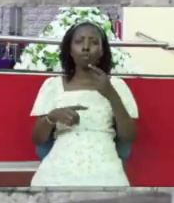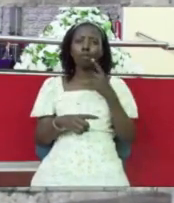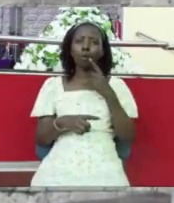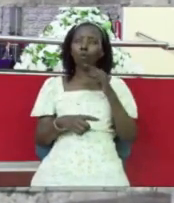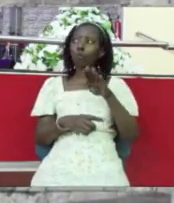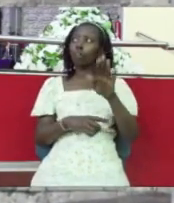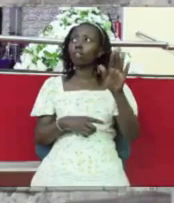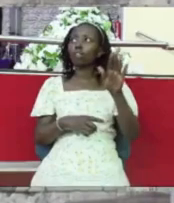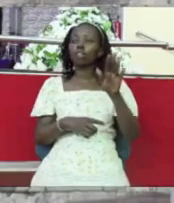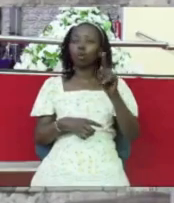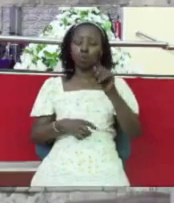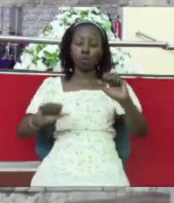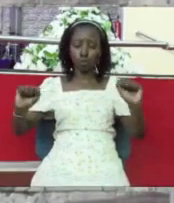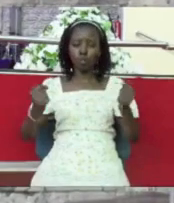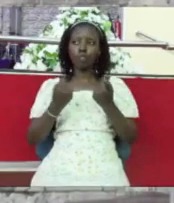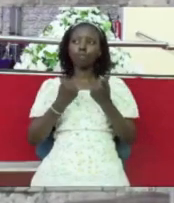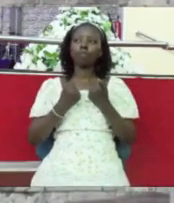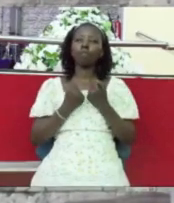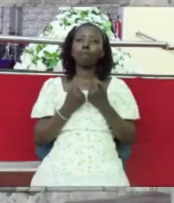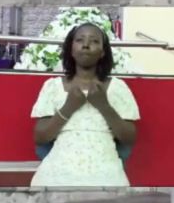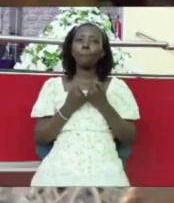wako. And you will be saved. Na utaweza kuokolewa.